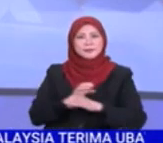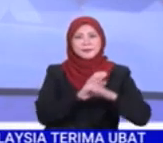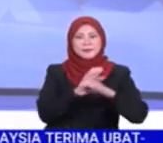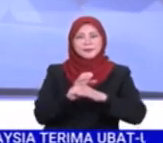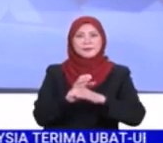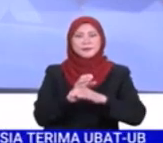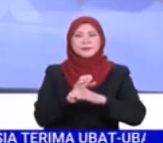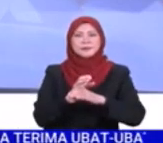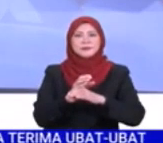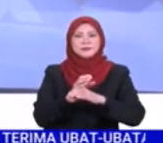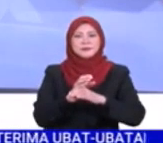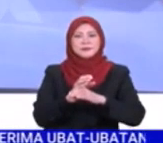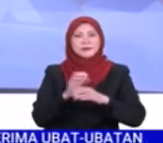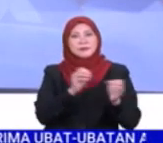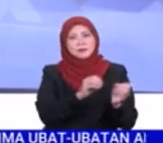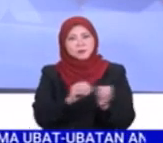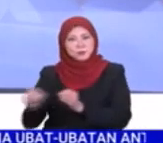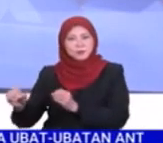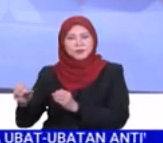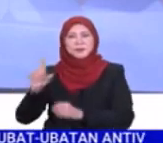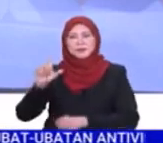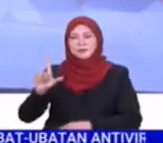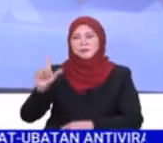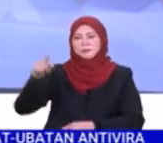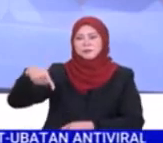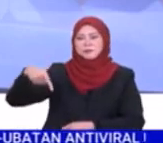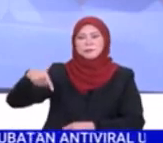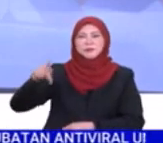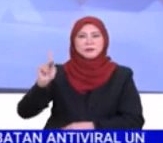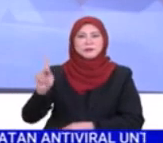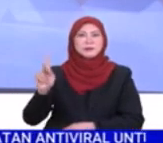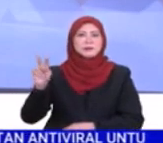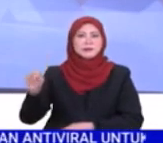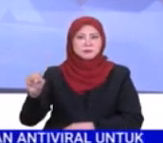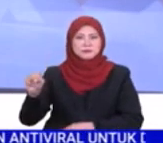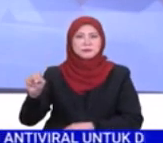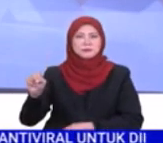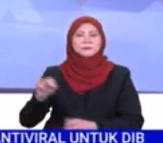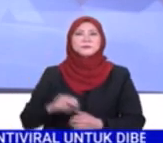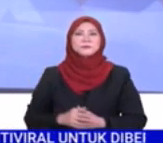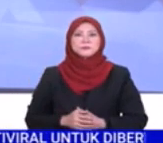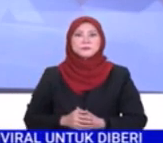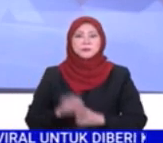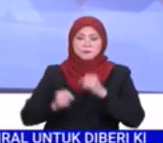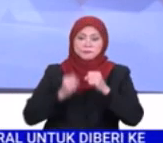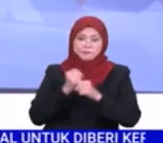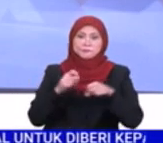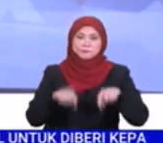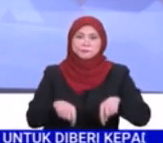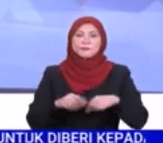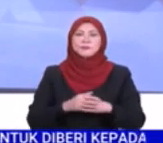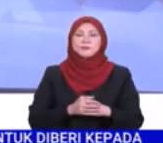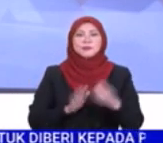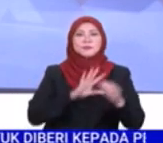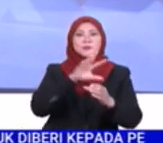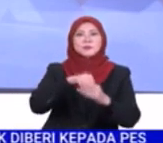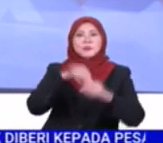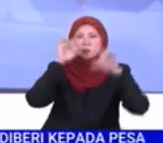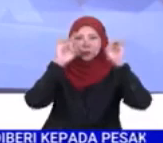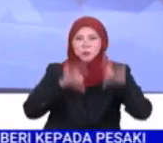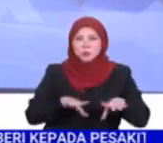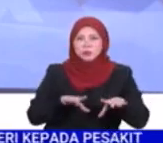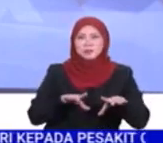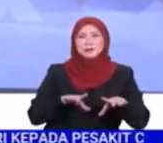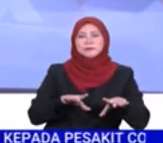Cancer reproduktif anjuran lembaga penduduk dan pembangunan keluarga Negara lppkn Tahun ini yang melibatkan ujian